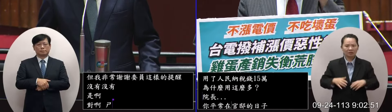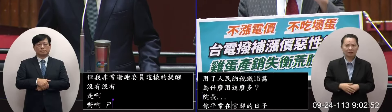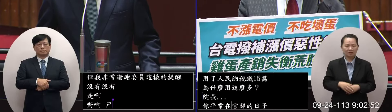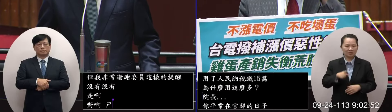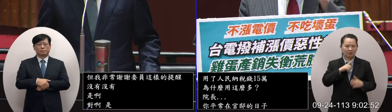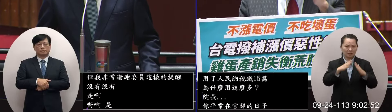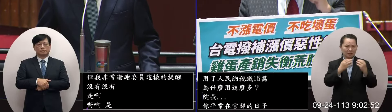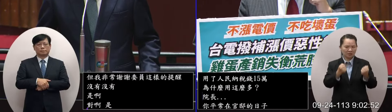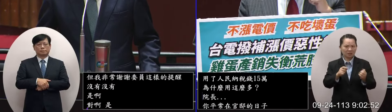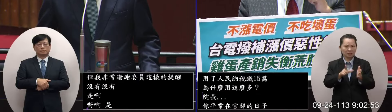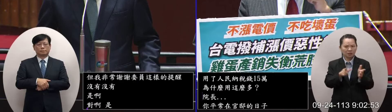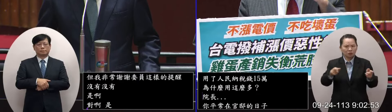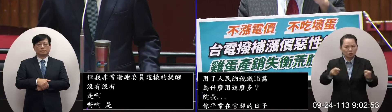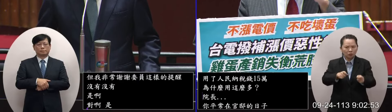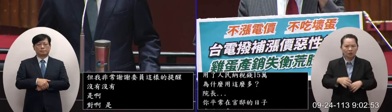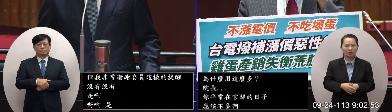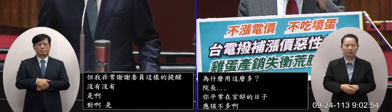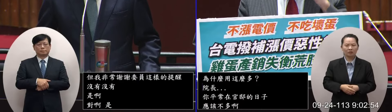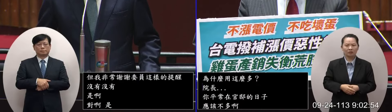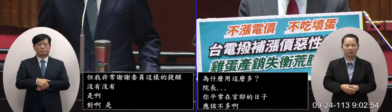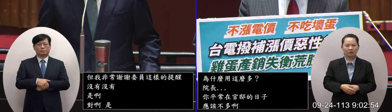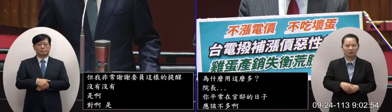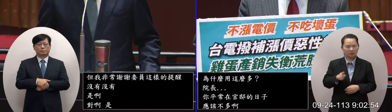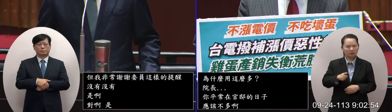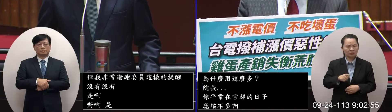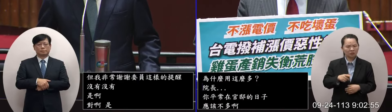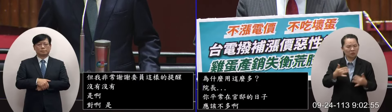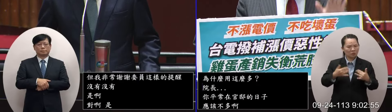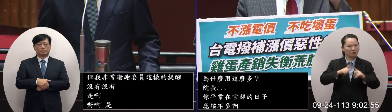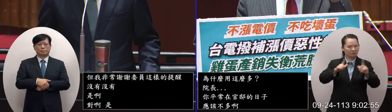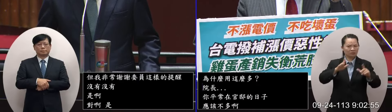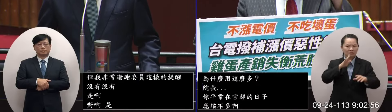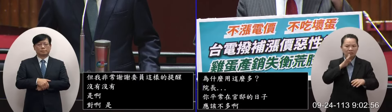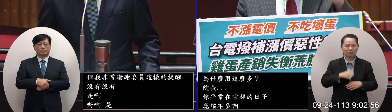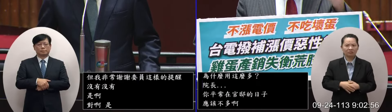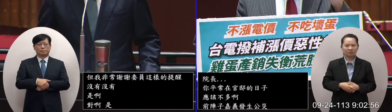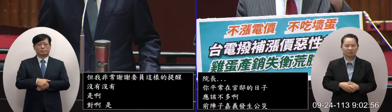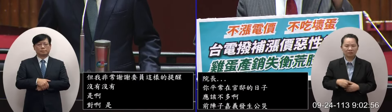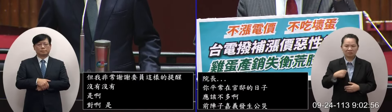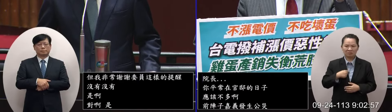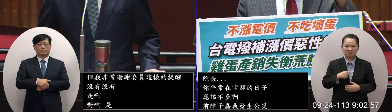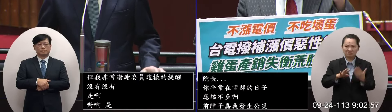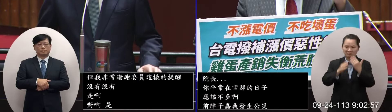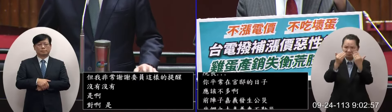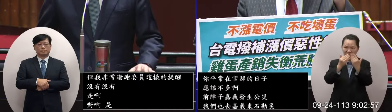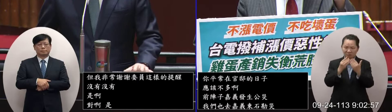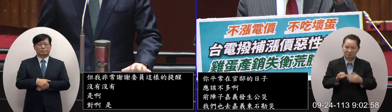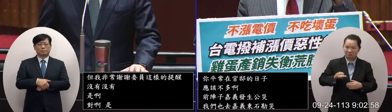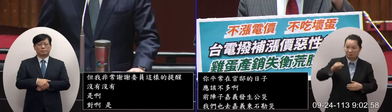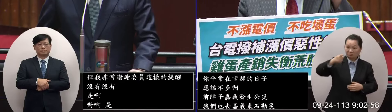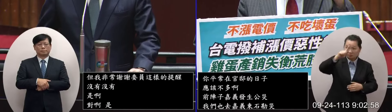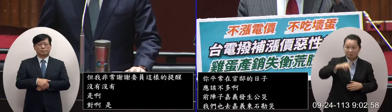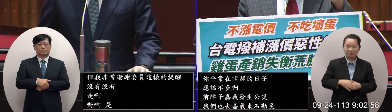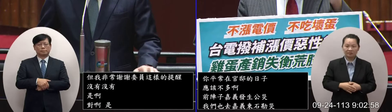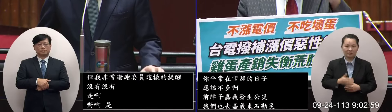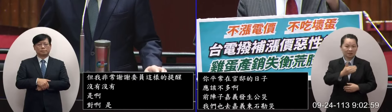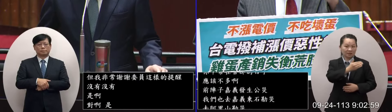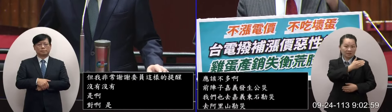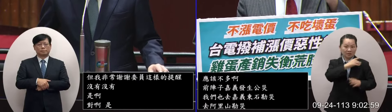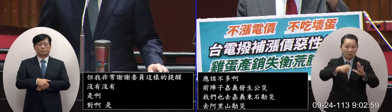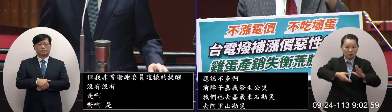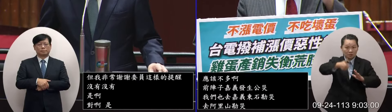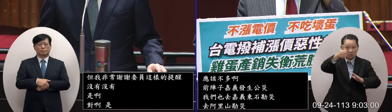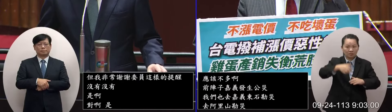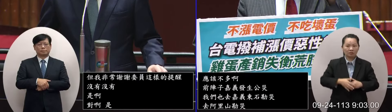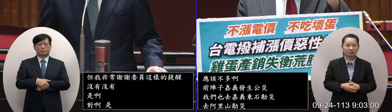常在官邸的时间那么短，可是你这个问题很严重哦。因为我去对比了你的上一任陈建仁院